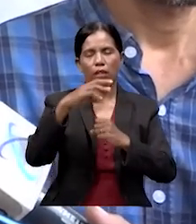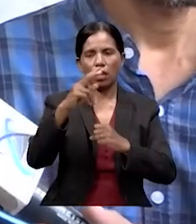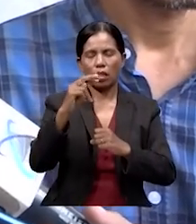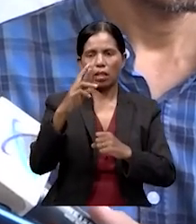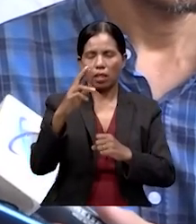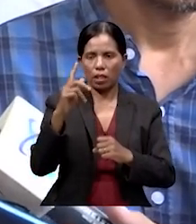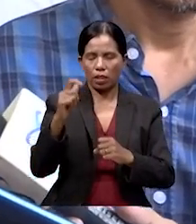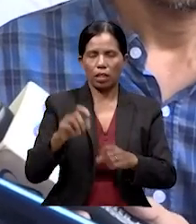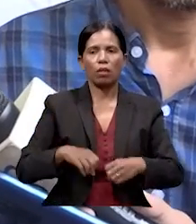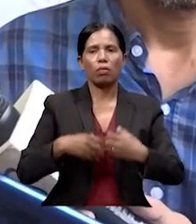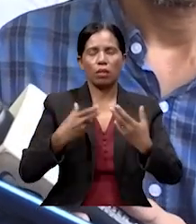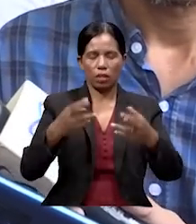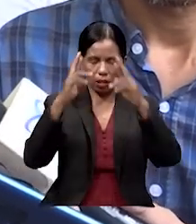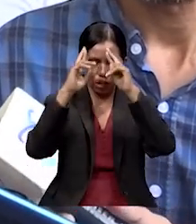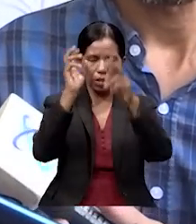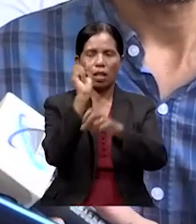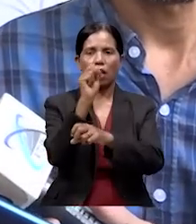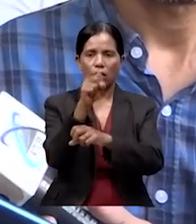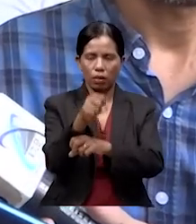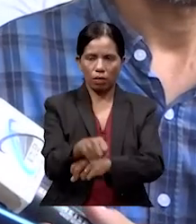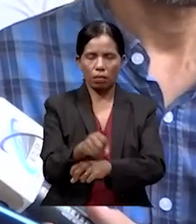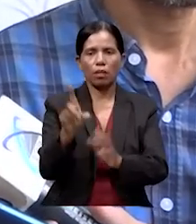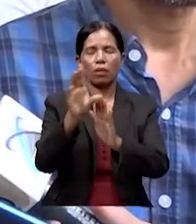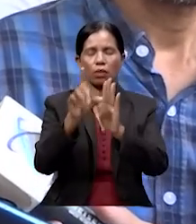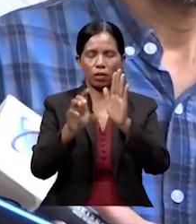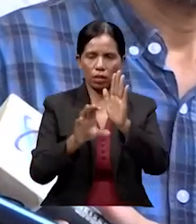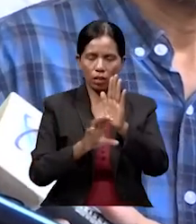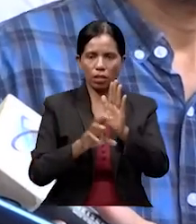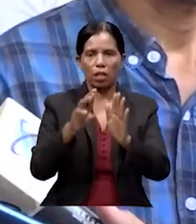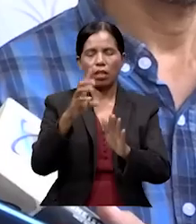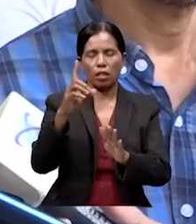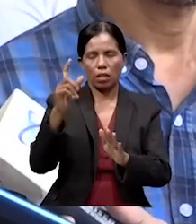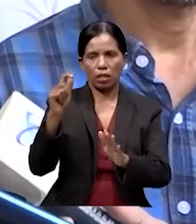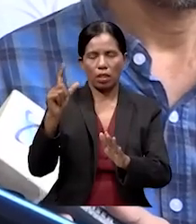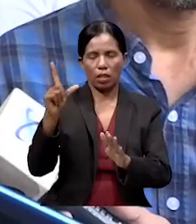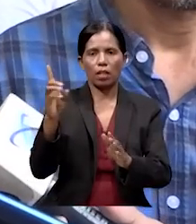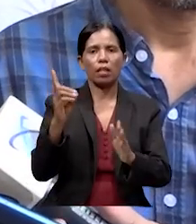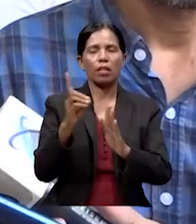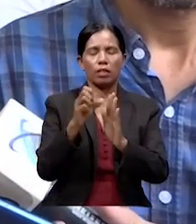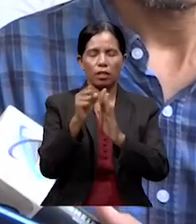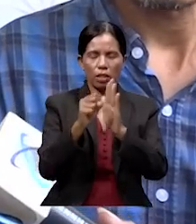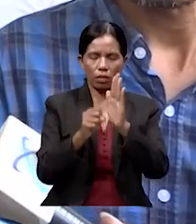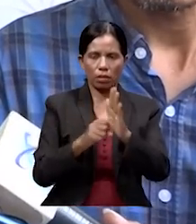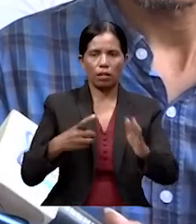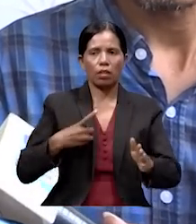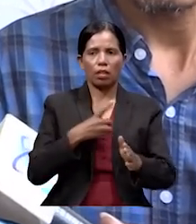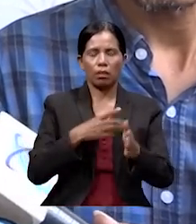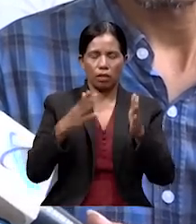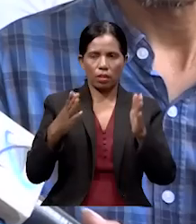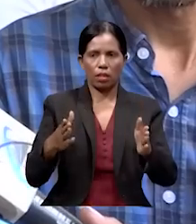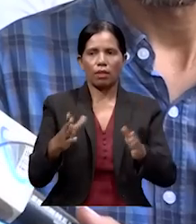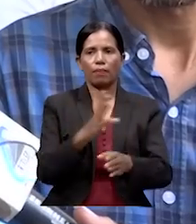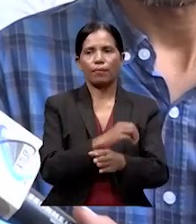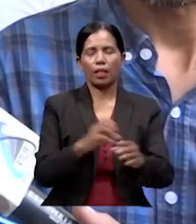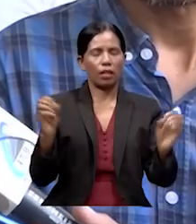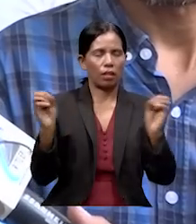oinsa respeita hakruk ba constituição da república, ba estatuto dos deputados, ba lei. E ba regimento Parlamento Nacional.